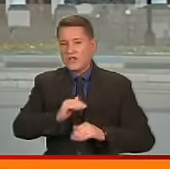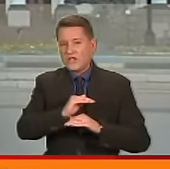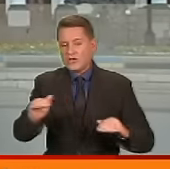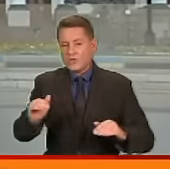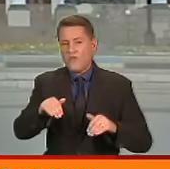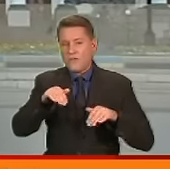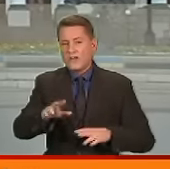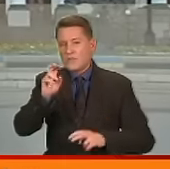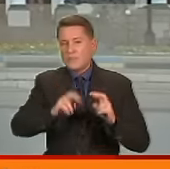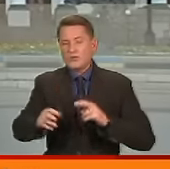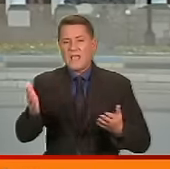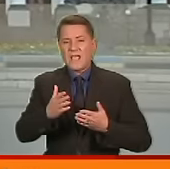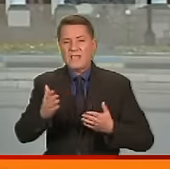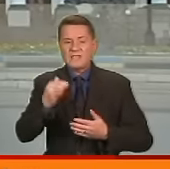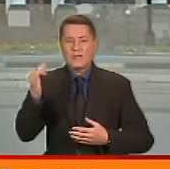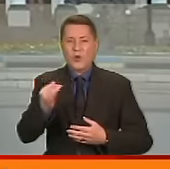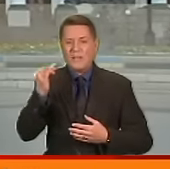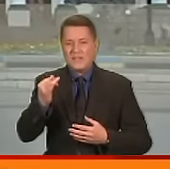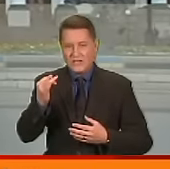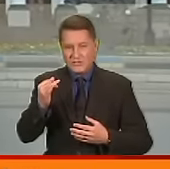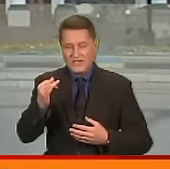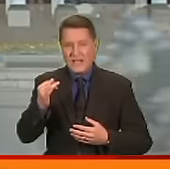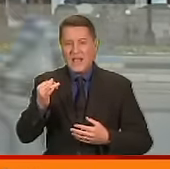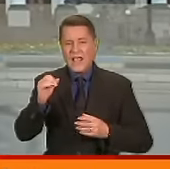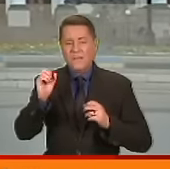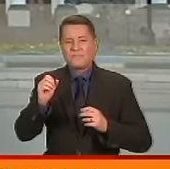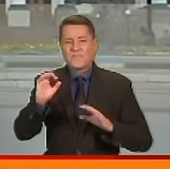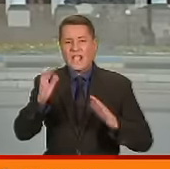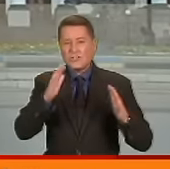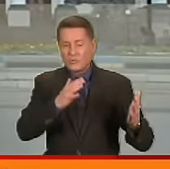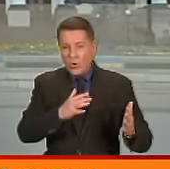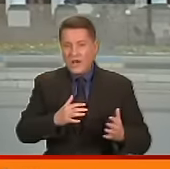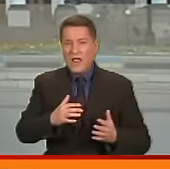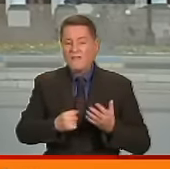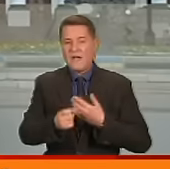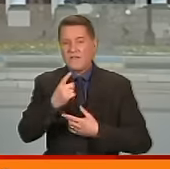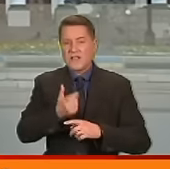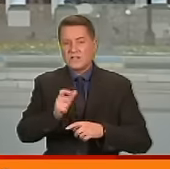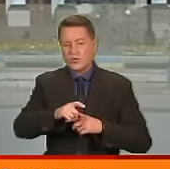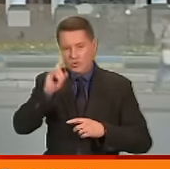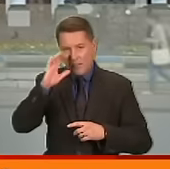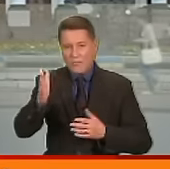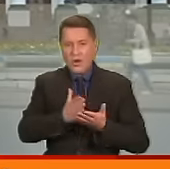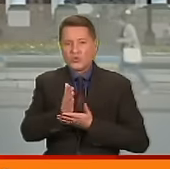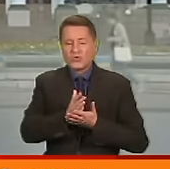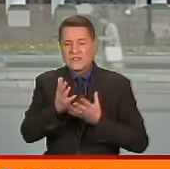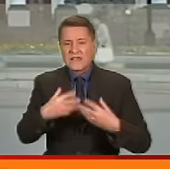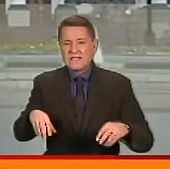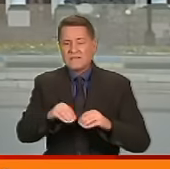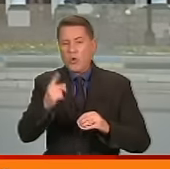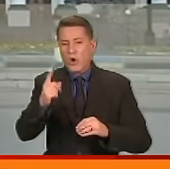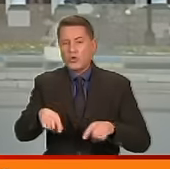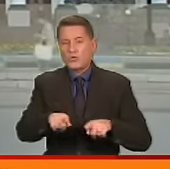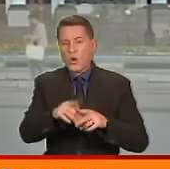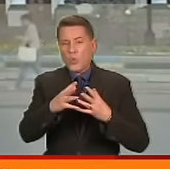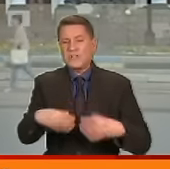фронті якісь романтичні історії. Виявляється, зараз на передовій дуже популярно служити сім'ями. Одну таку